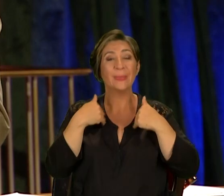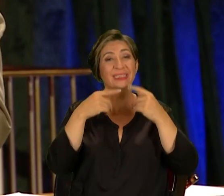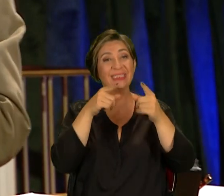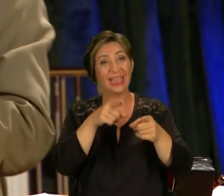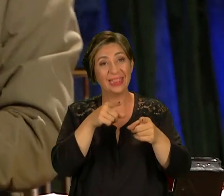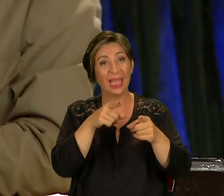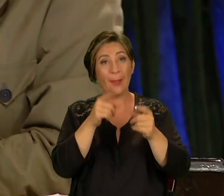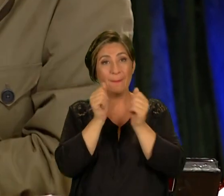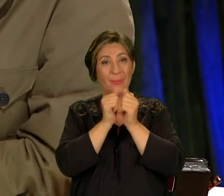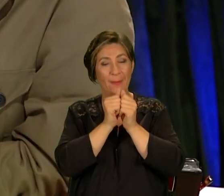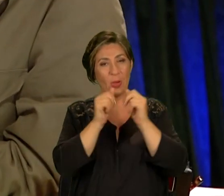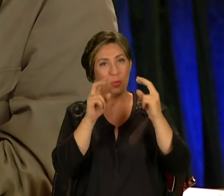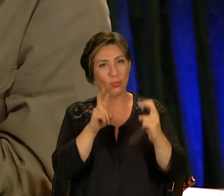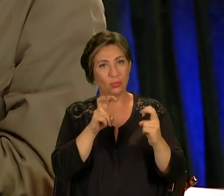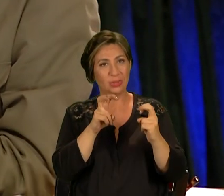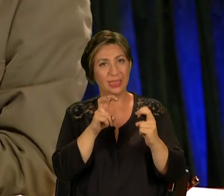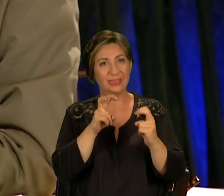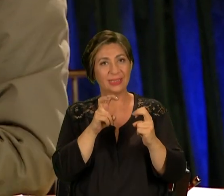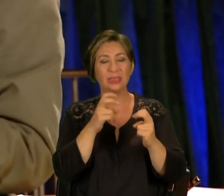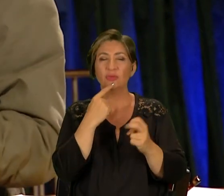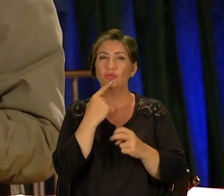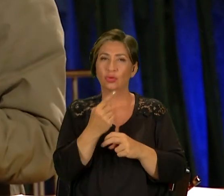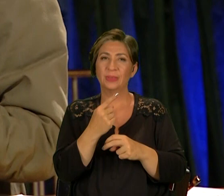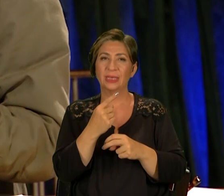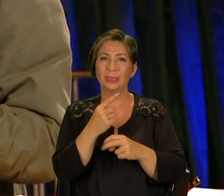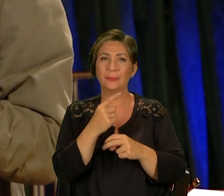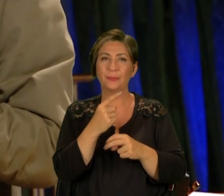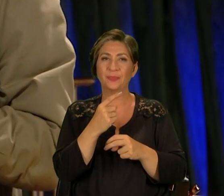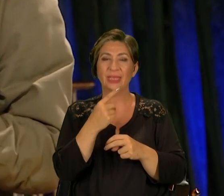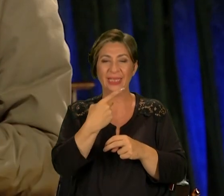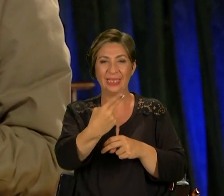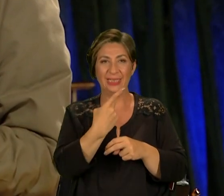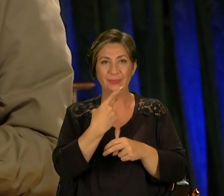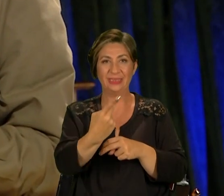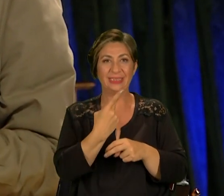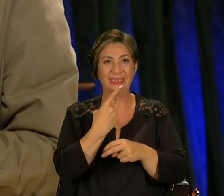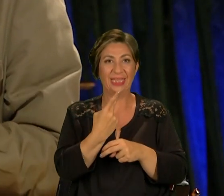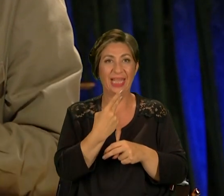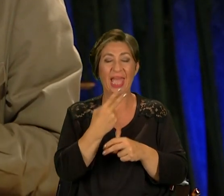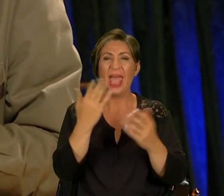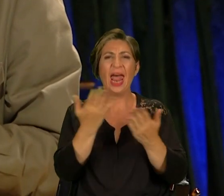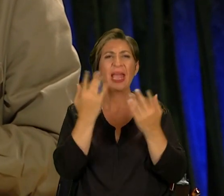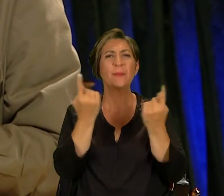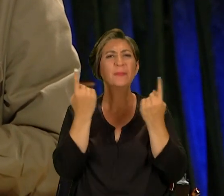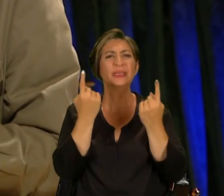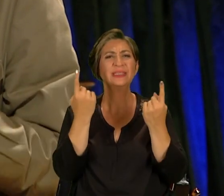seninle beraber otururken şu anda diyorum ki ikimizin de herhangi